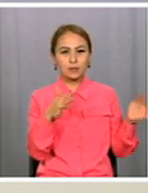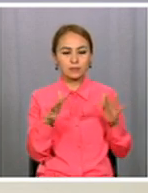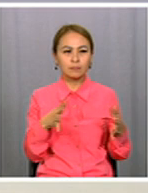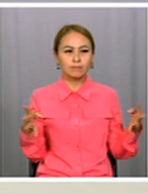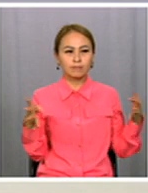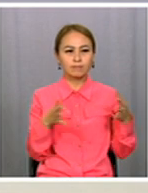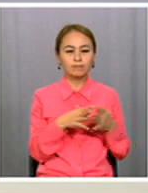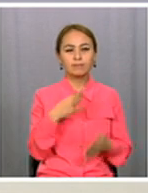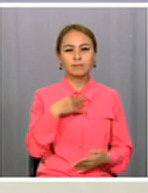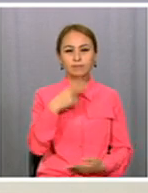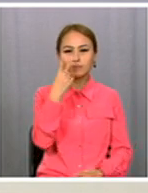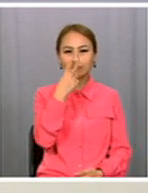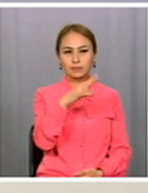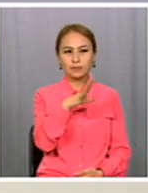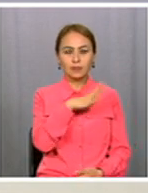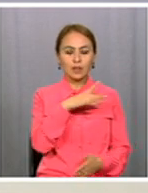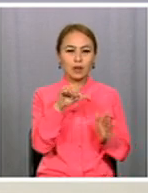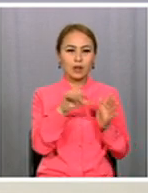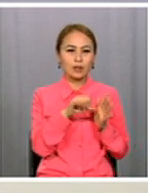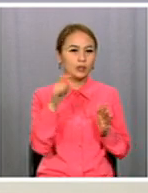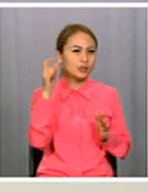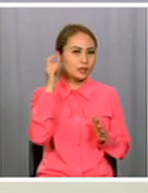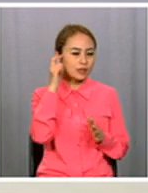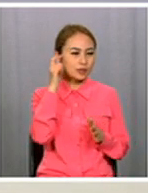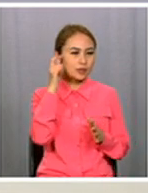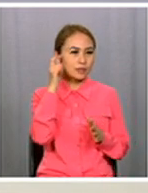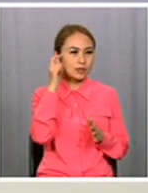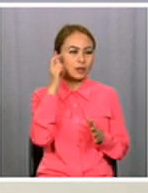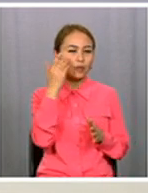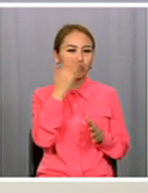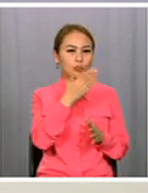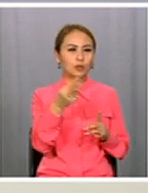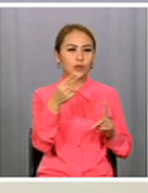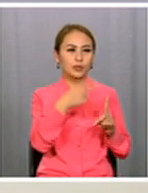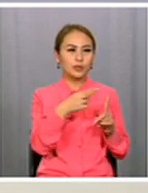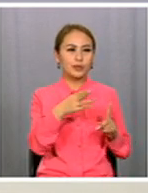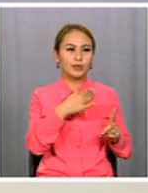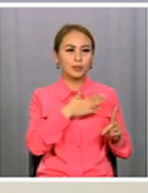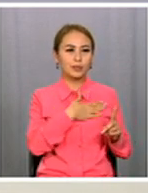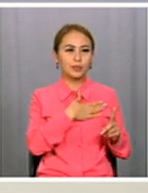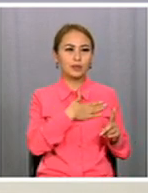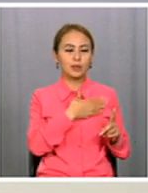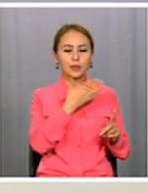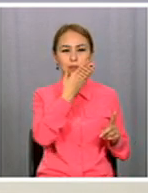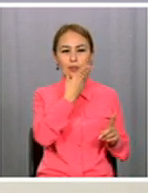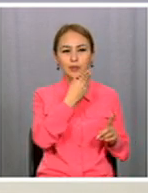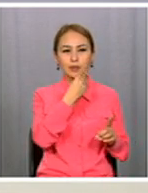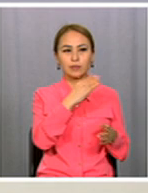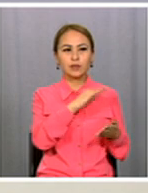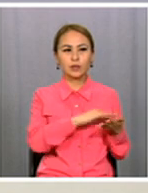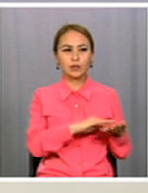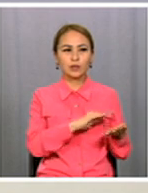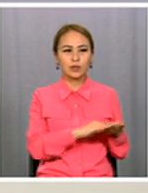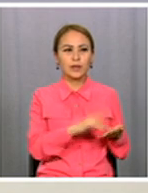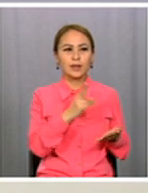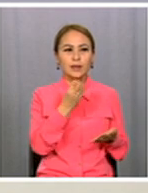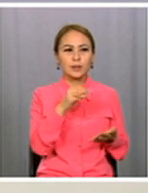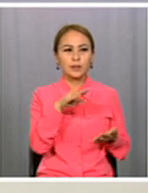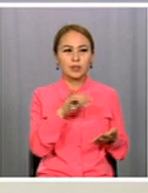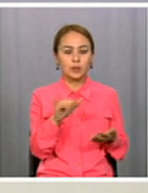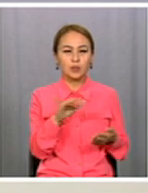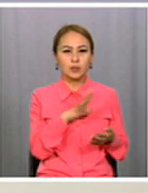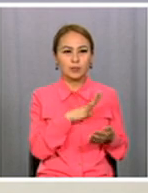шайқалғанын көрдім, 6 жасымда соныққтым. Бұл үзіндіде біз көркемдегіш құралды кейіптеу деп